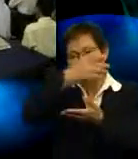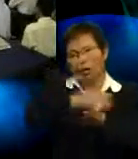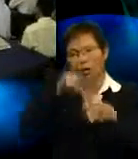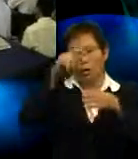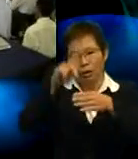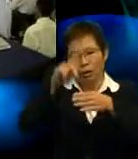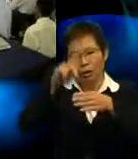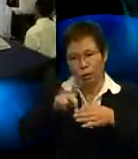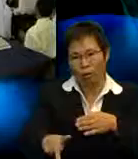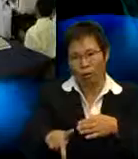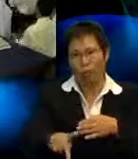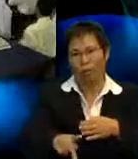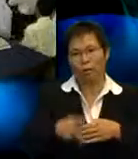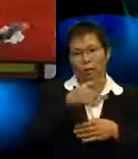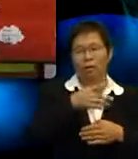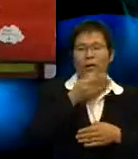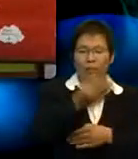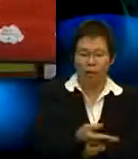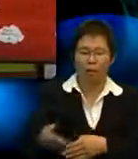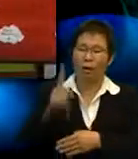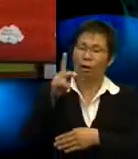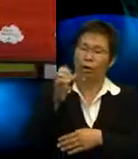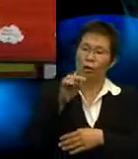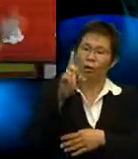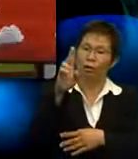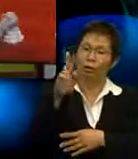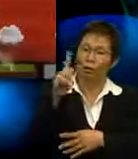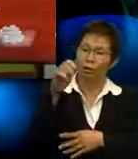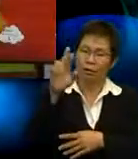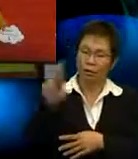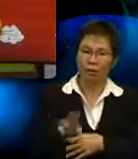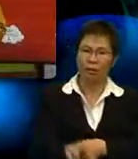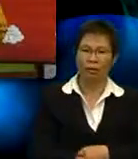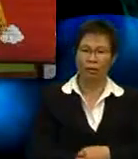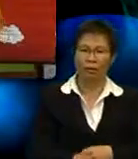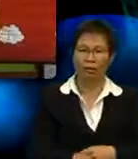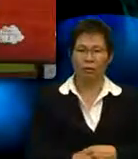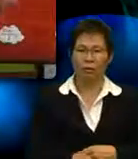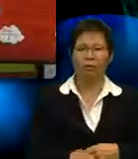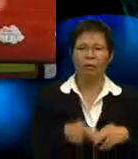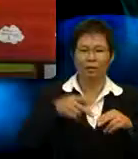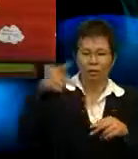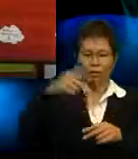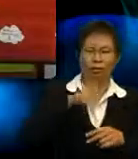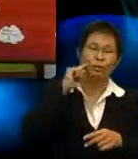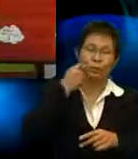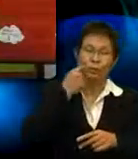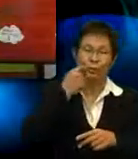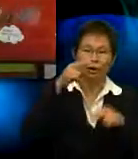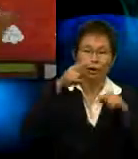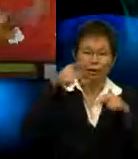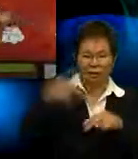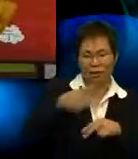pepejal konduktor. Cuka limau kicap garam. Kicap garam